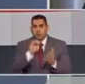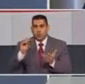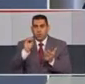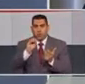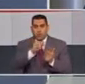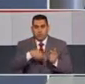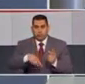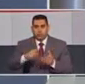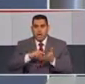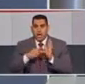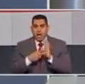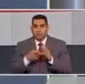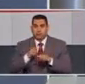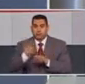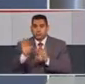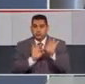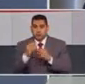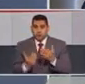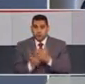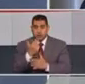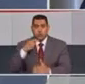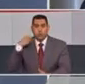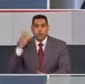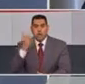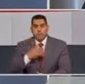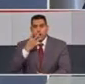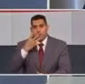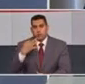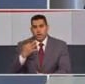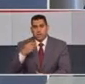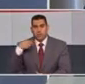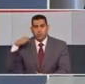में 5 महीने काम कर चुके हैं। शपथ ग्रहण समारोह राष्ट्रपति भवन